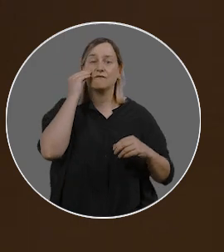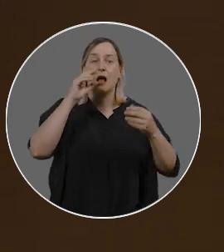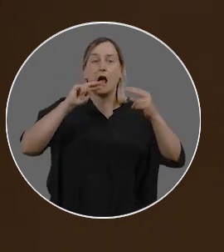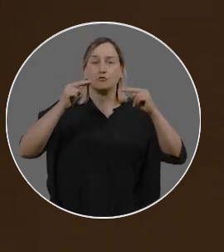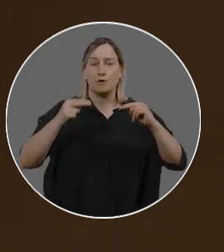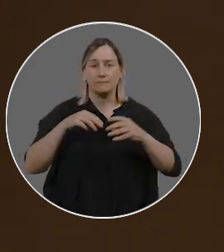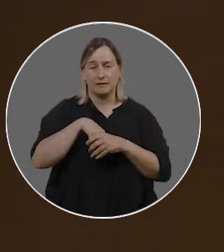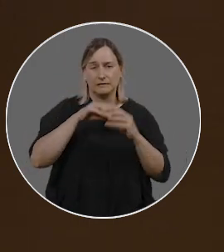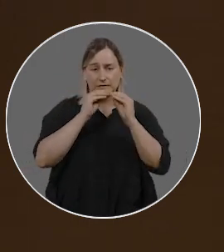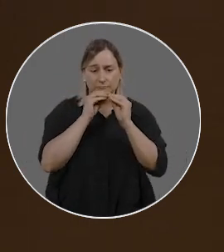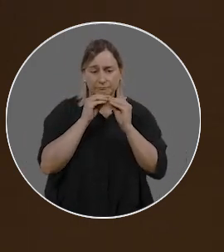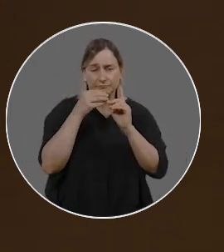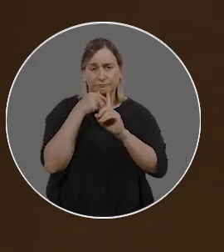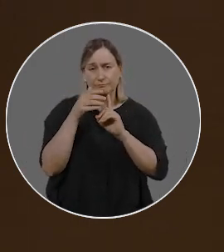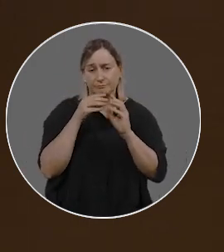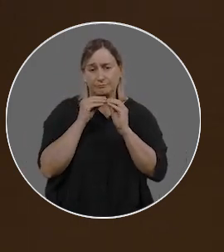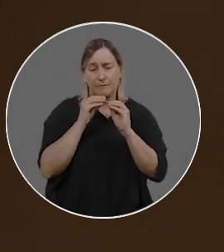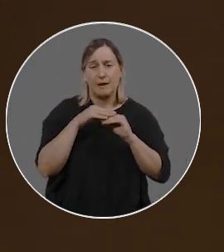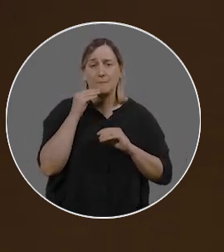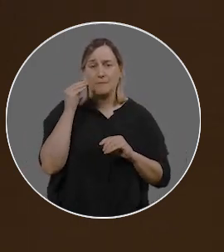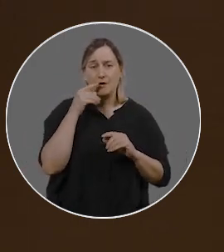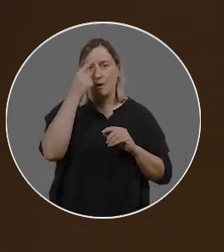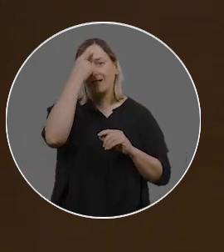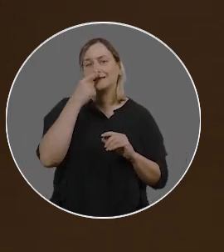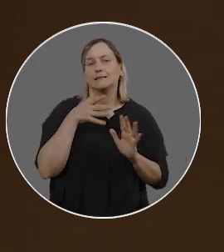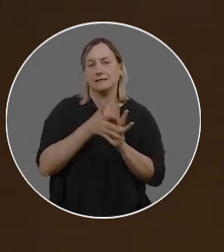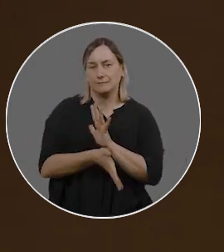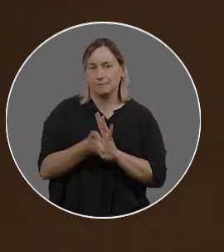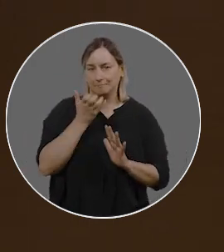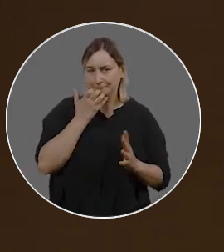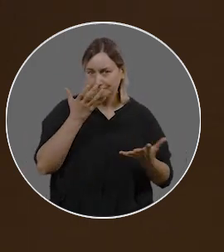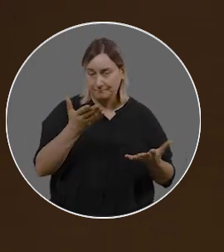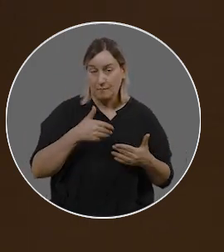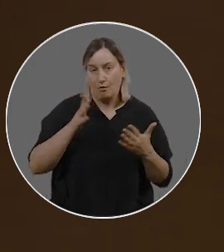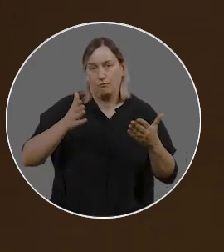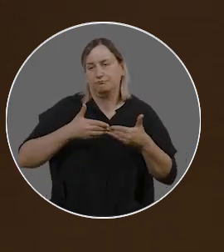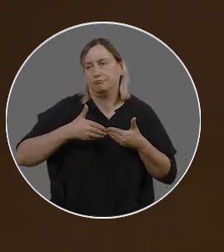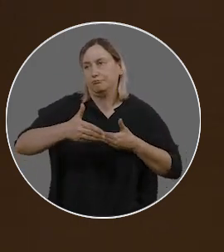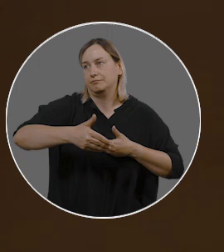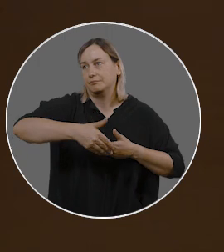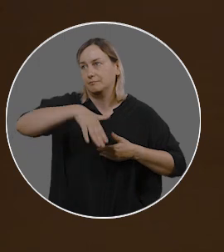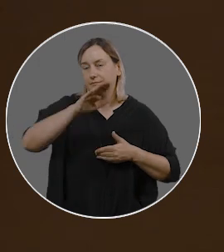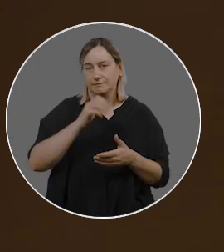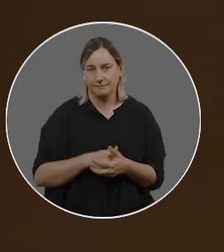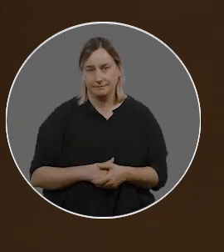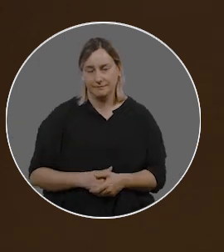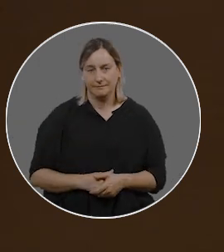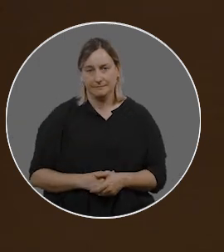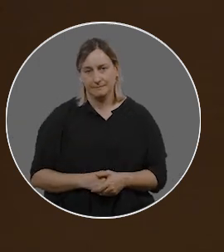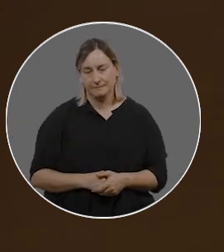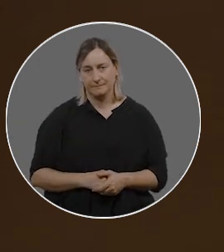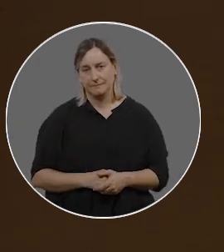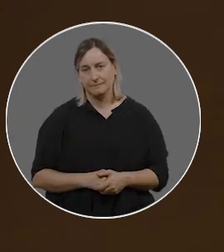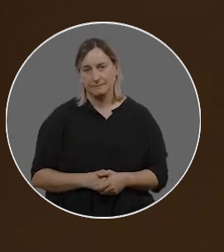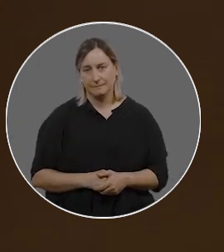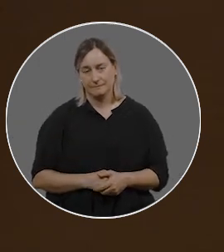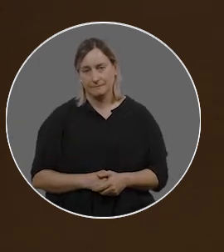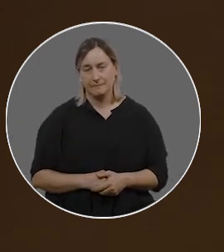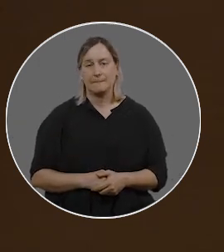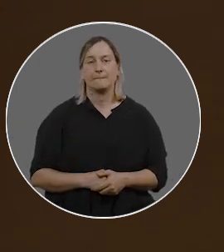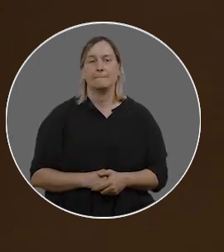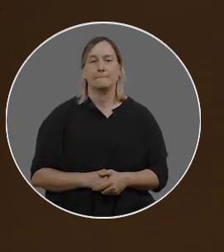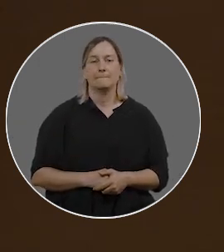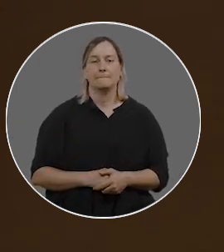per tal de millorar les descripcions, però això passarà al llarg del temps. Un dels aspectes